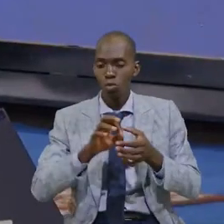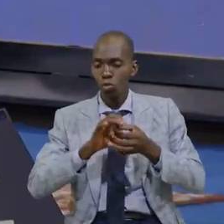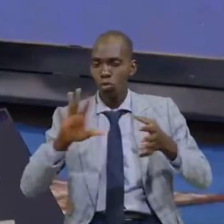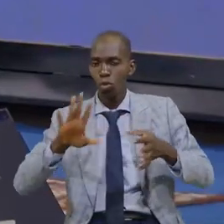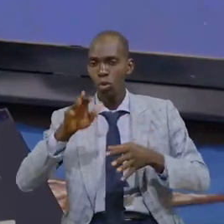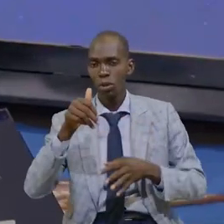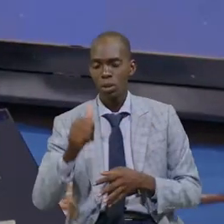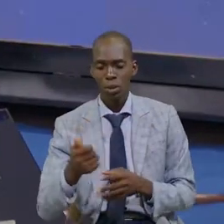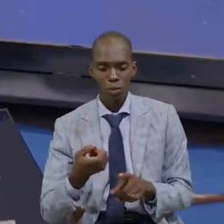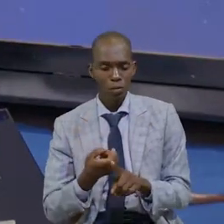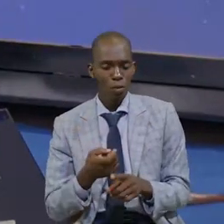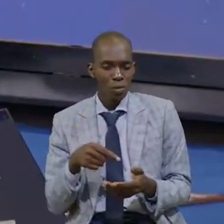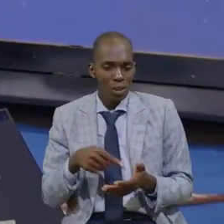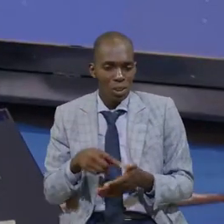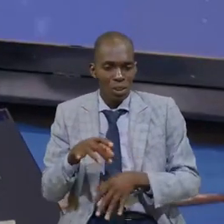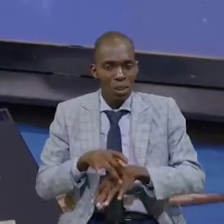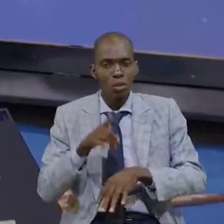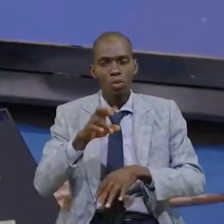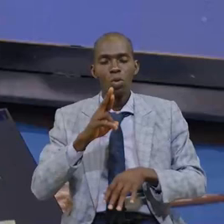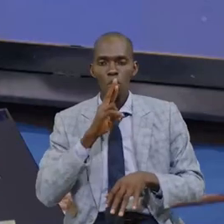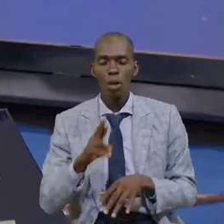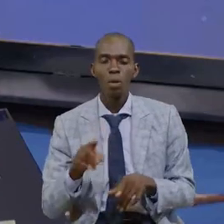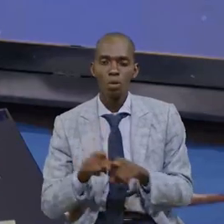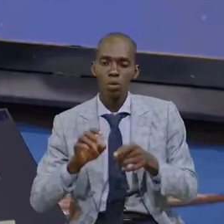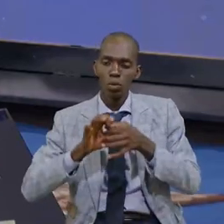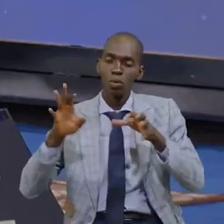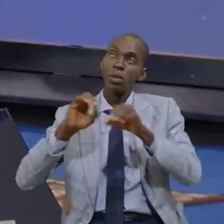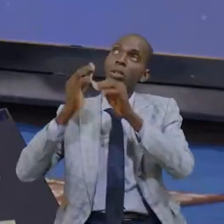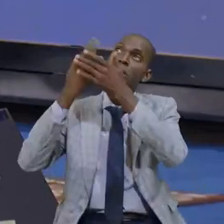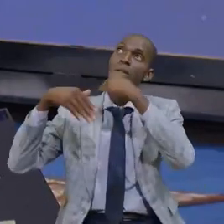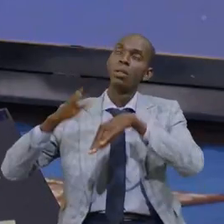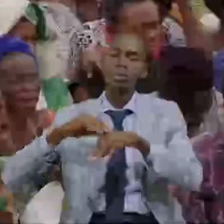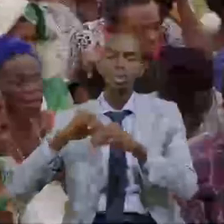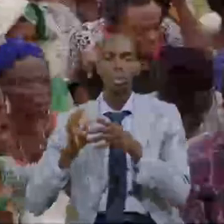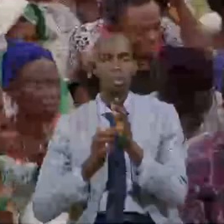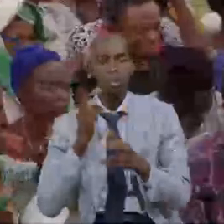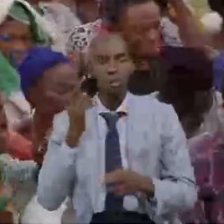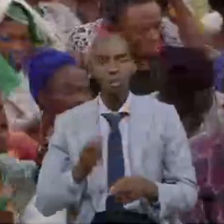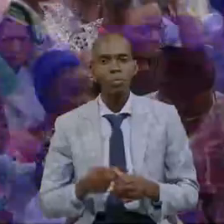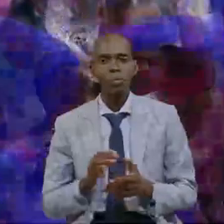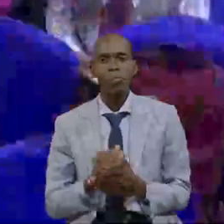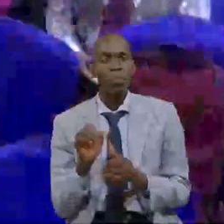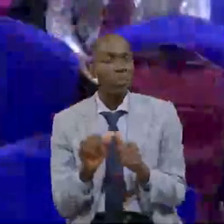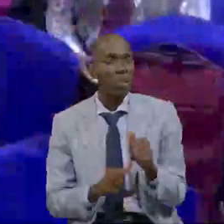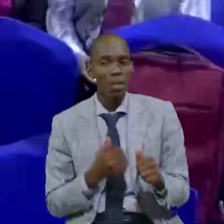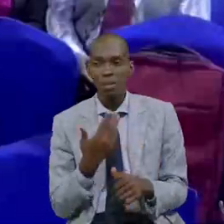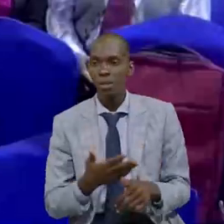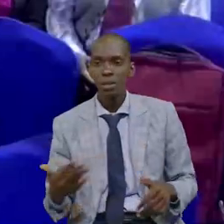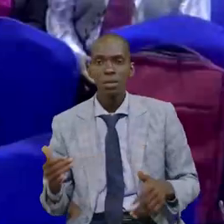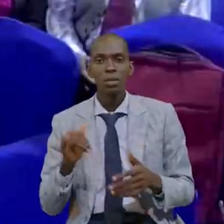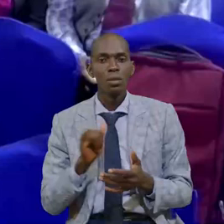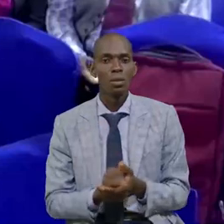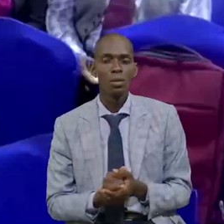détaches ici-bas, c'est détaché au ciel au nom de Jésus. Voyons tout ce